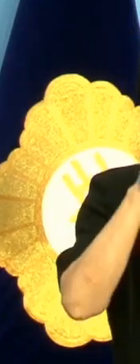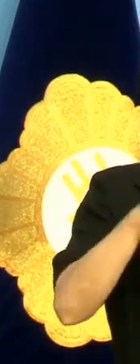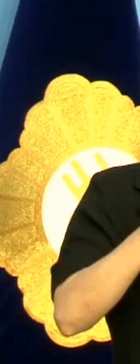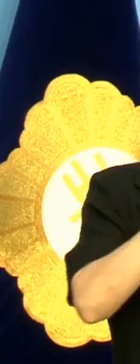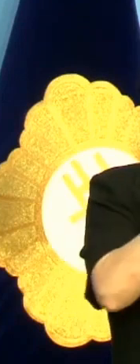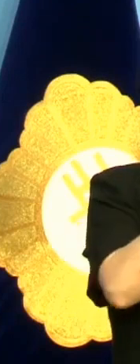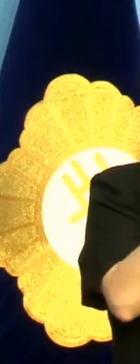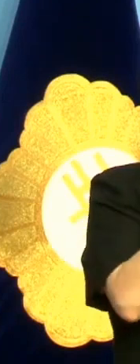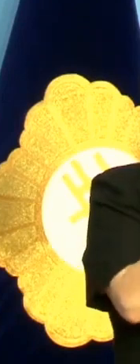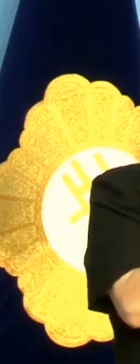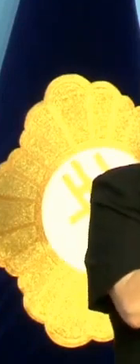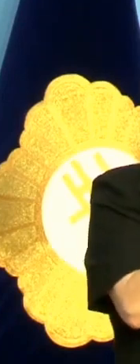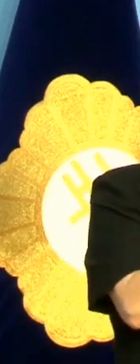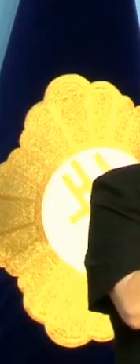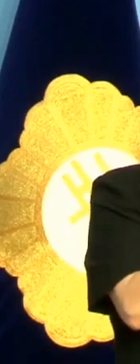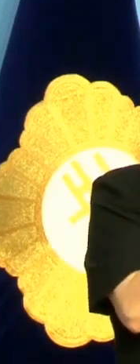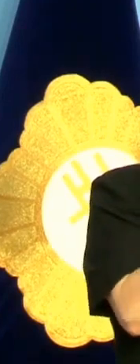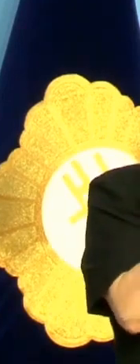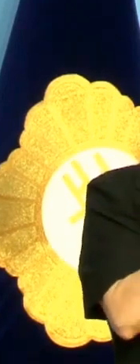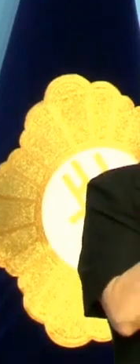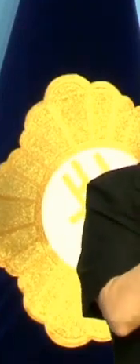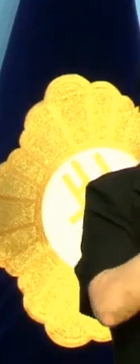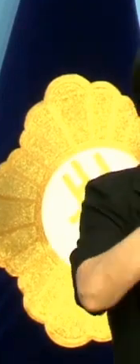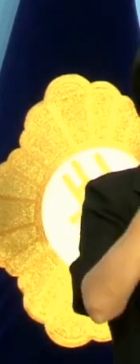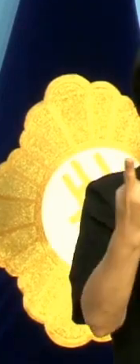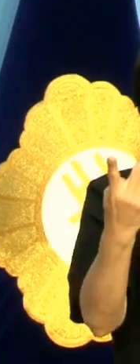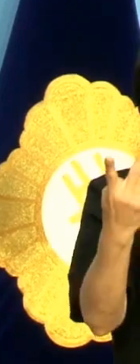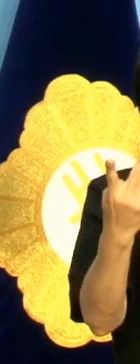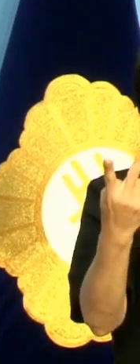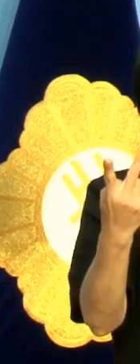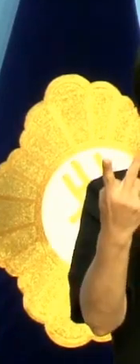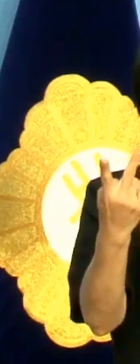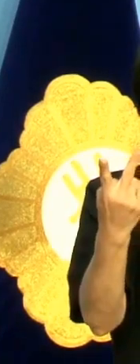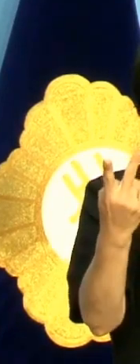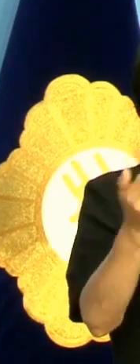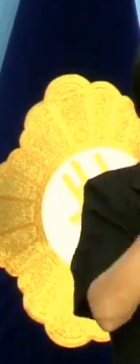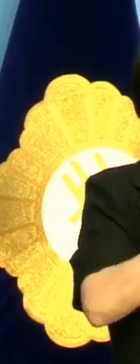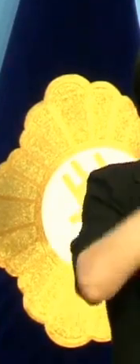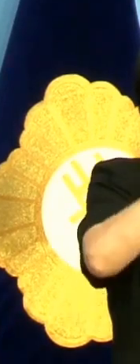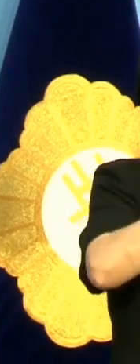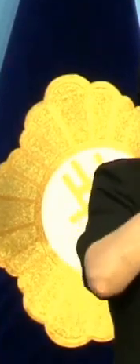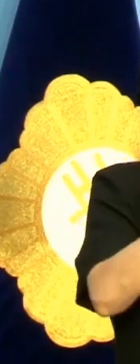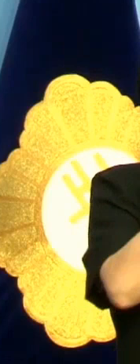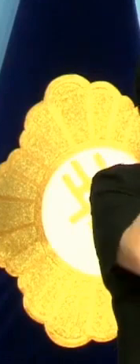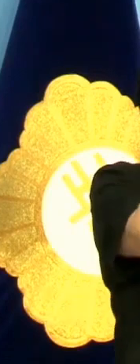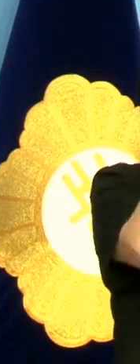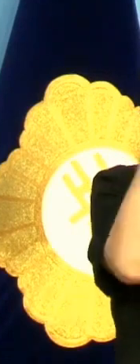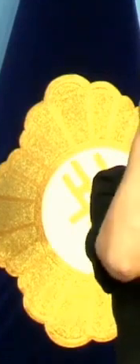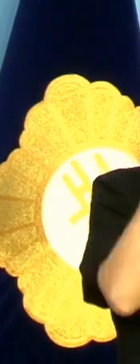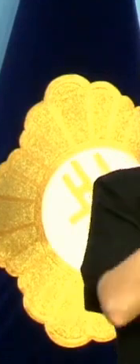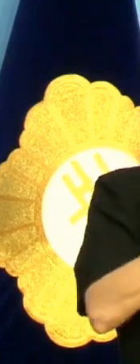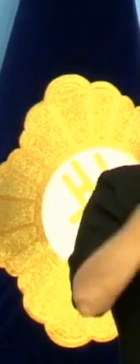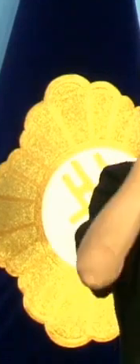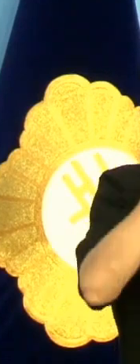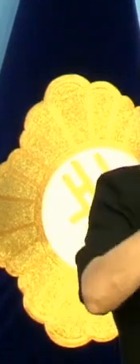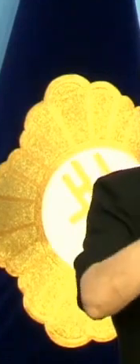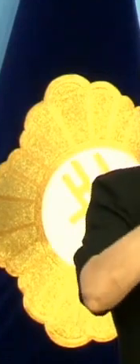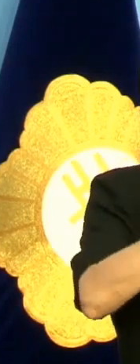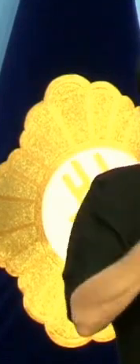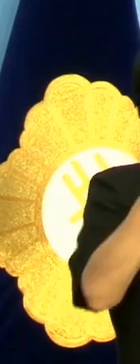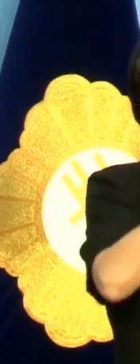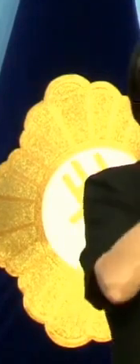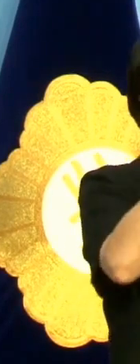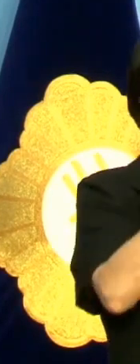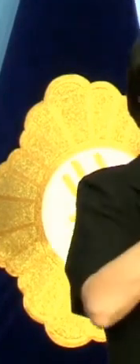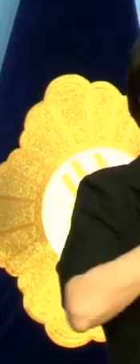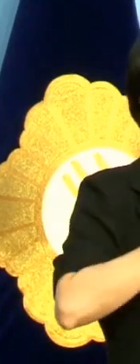제출한 서류를 비공개 하도록 하고 있지만 공부 직자 들의 윤리 의식 최고와 유권자들의 아이 꼭 이를